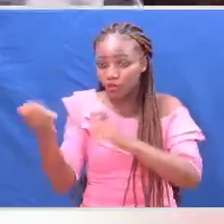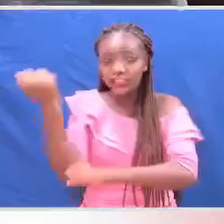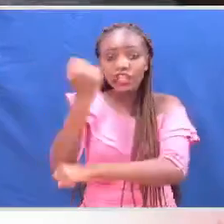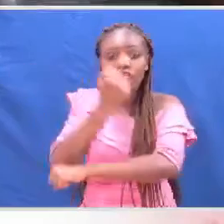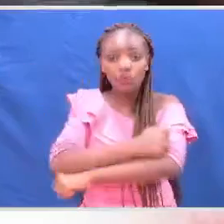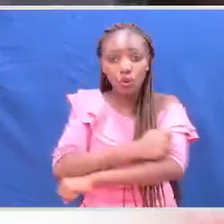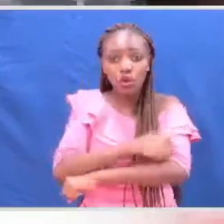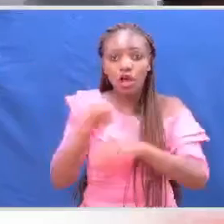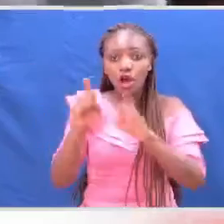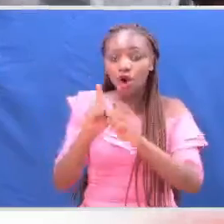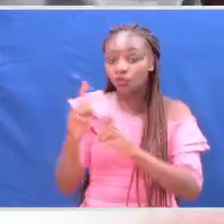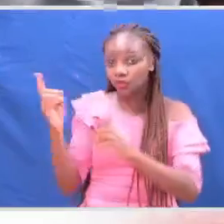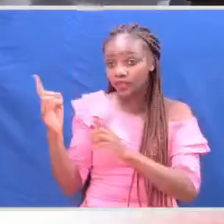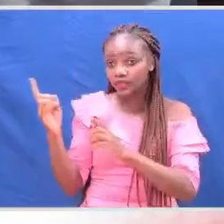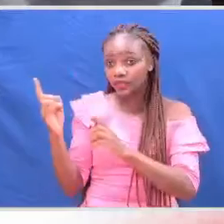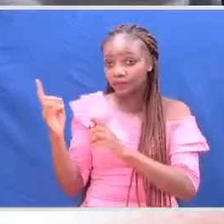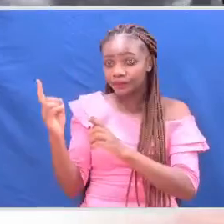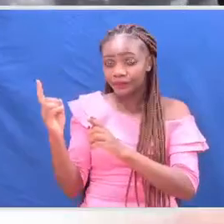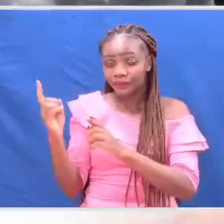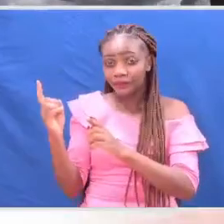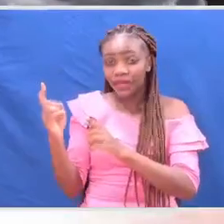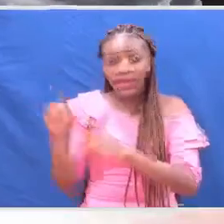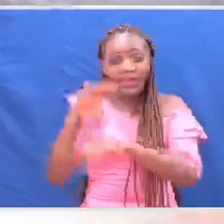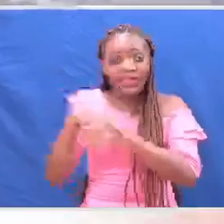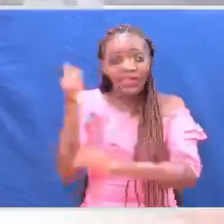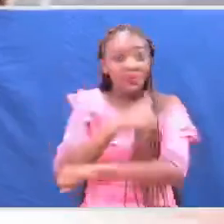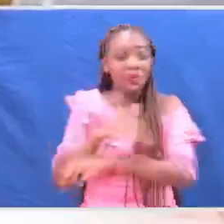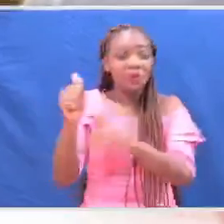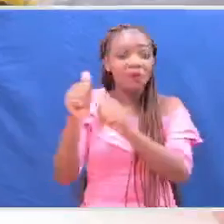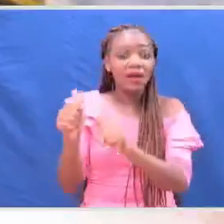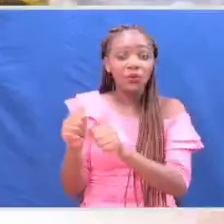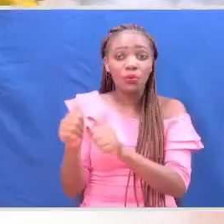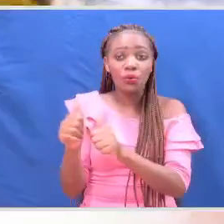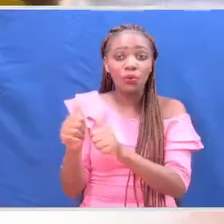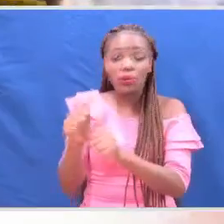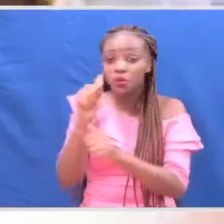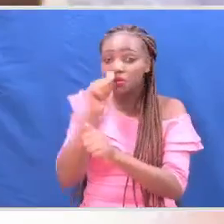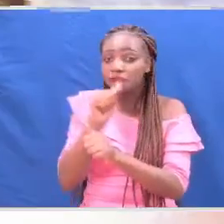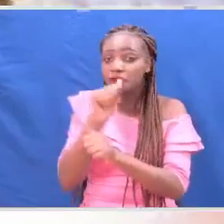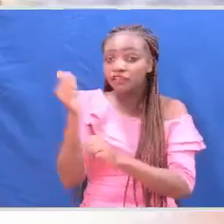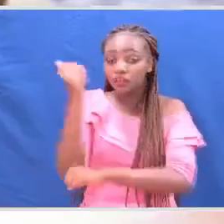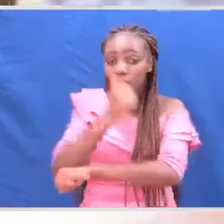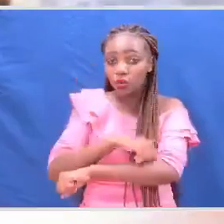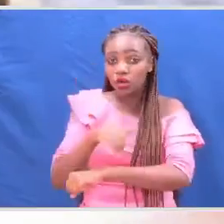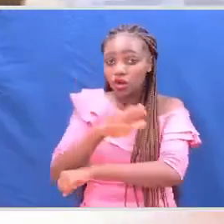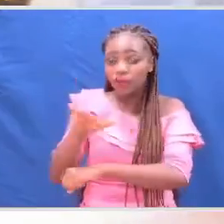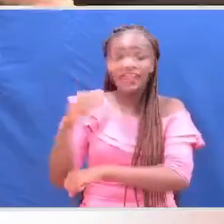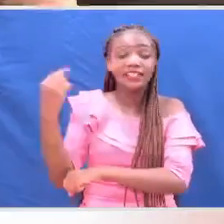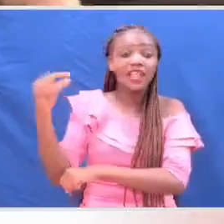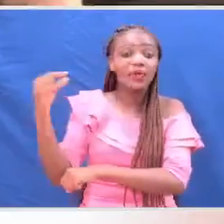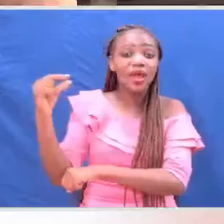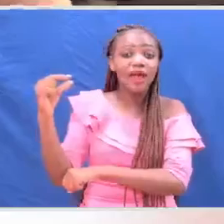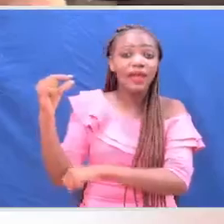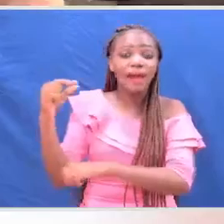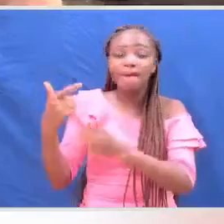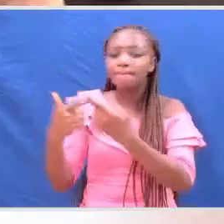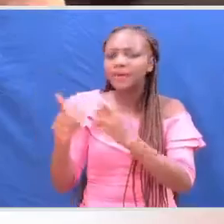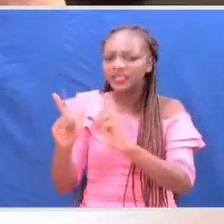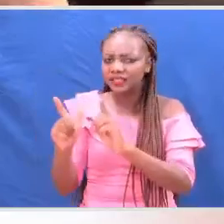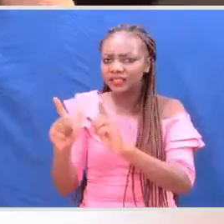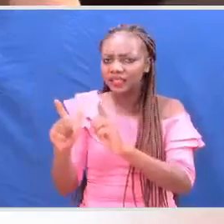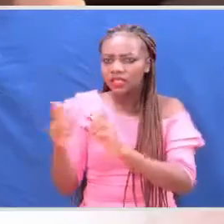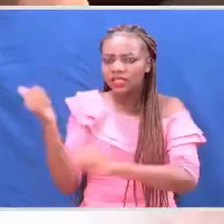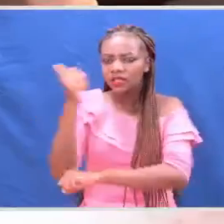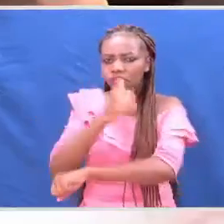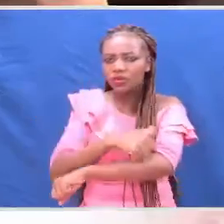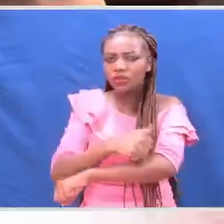darasa la 4 wangepaswa kuwa darasani katika shule ya kibinafsi ya Rehoboth eneo la Githurai, ila baada ya shule